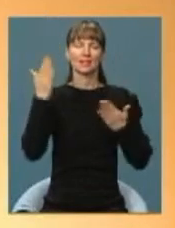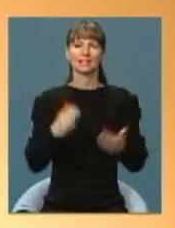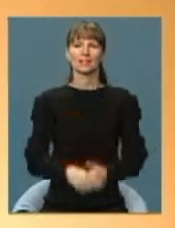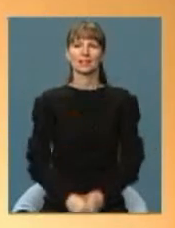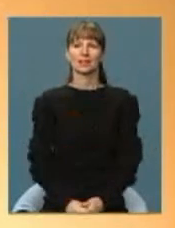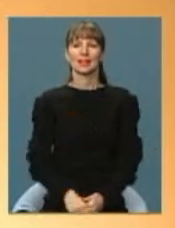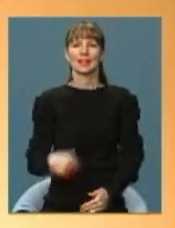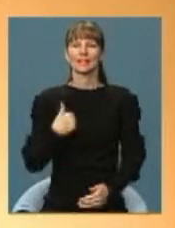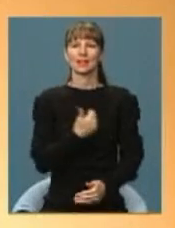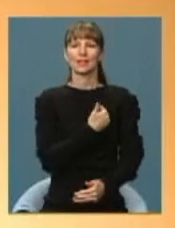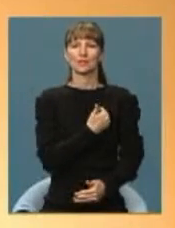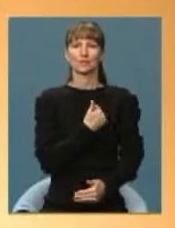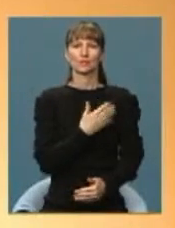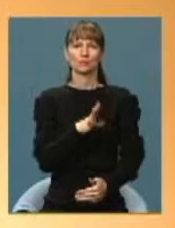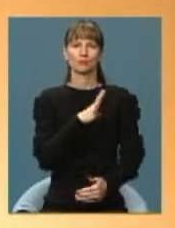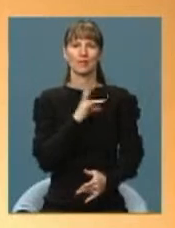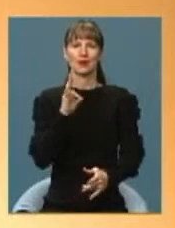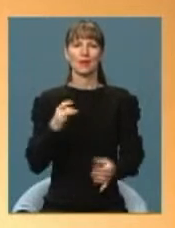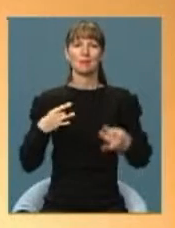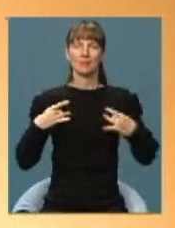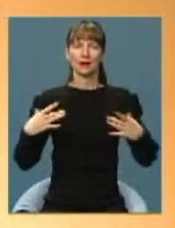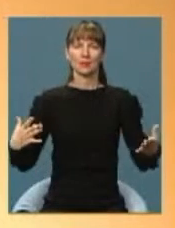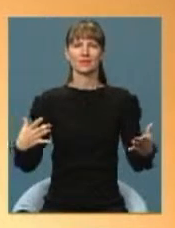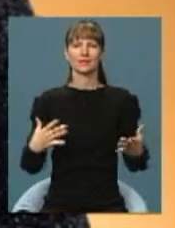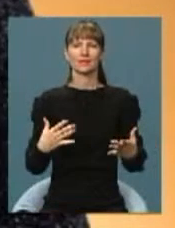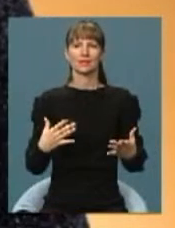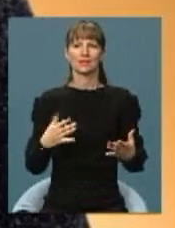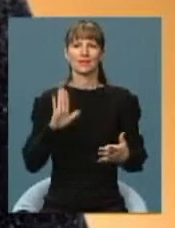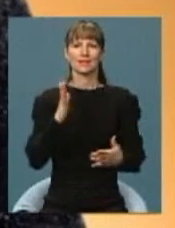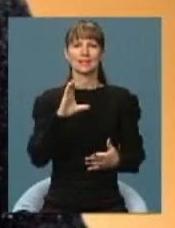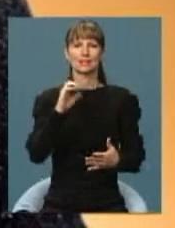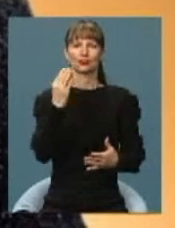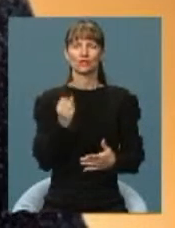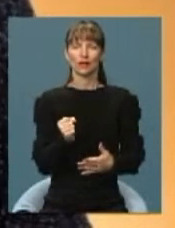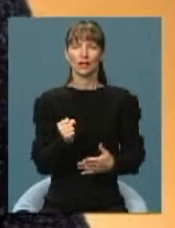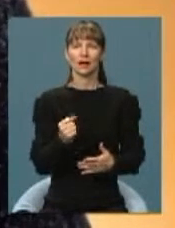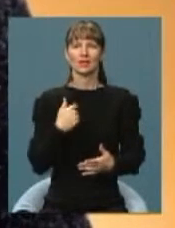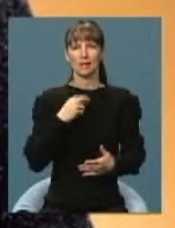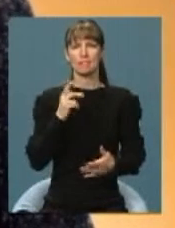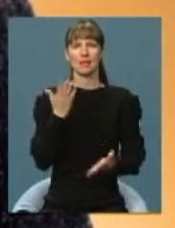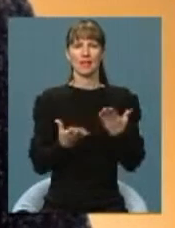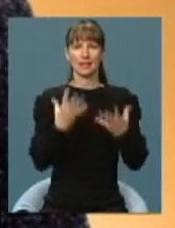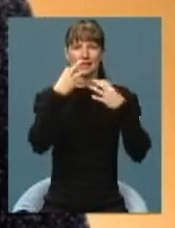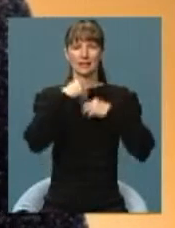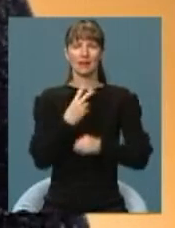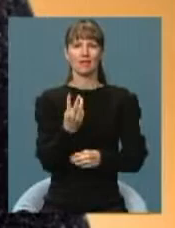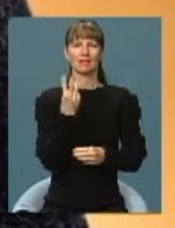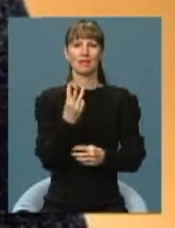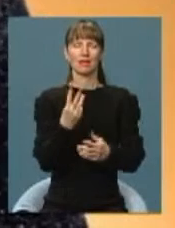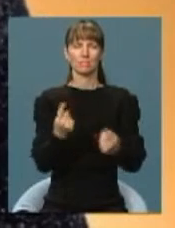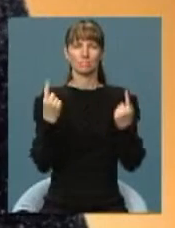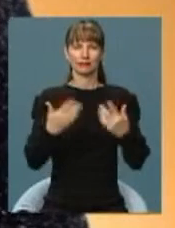веселилась. Я хочу побывать на празднике в США. Я бы, наверное, съела 3 огромных